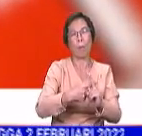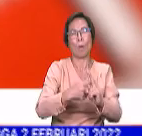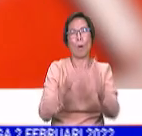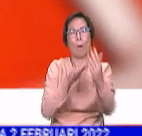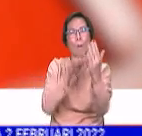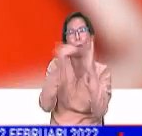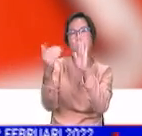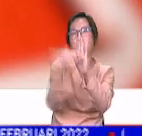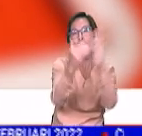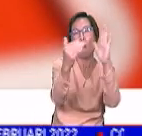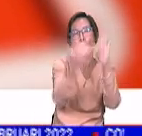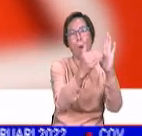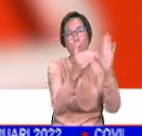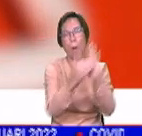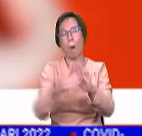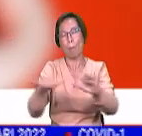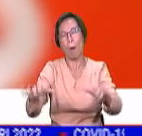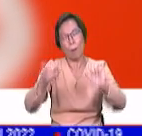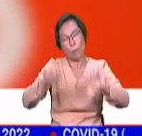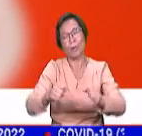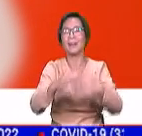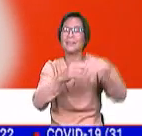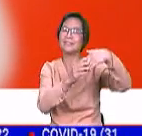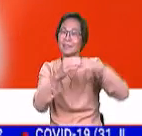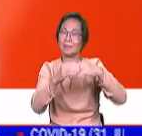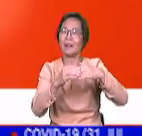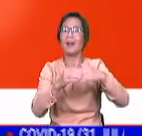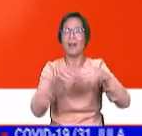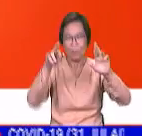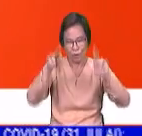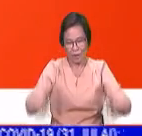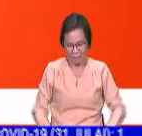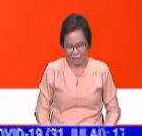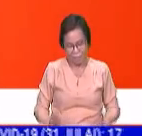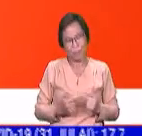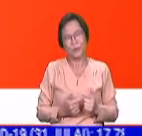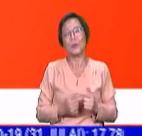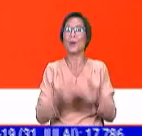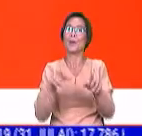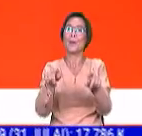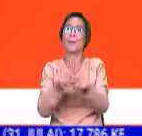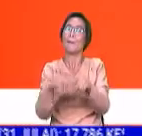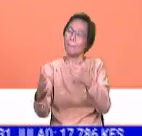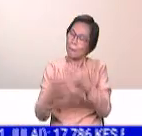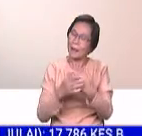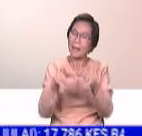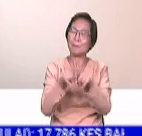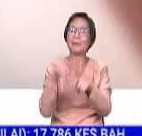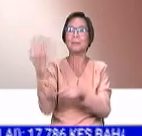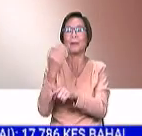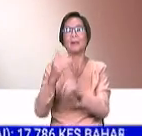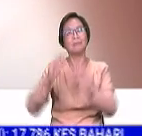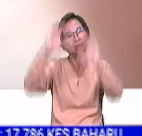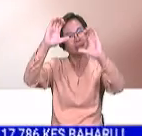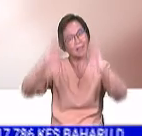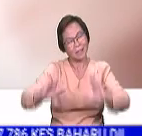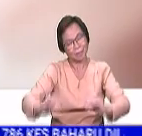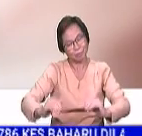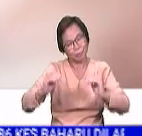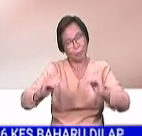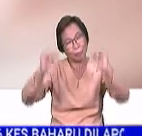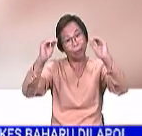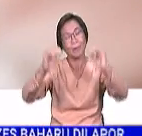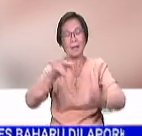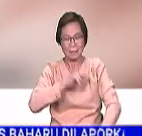dilaksanakan dilonggarkan dan kehidupan rakyat akan kembali pulih seperti biasa secara berperingkat justru dalam keadaan